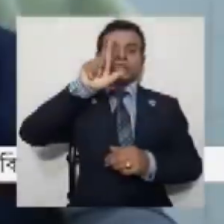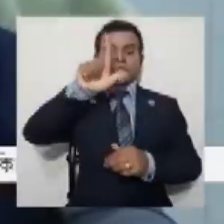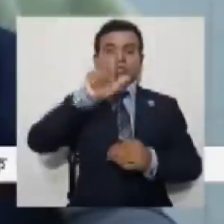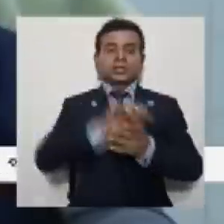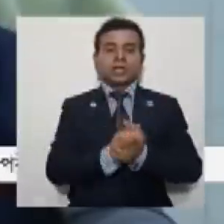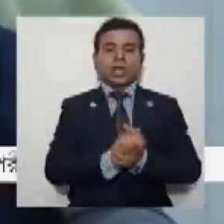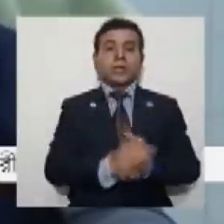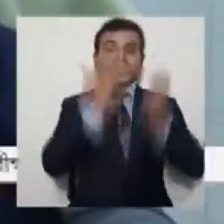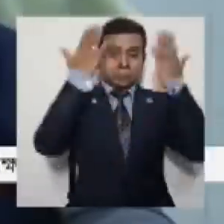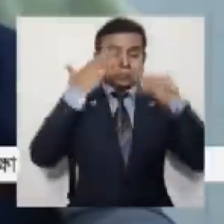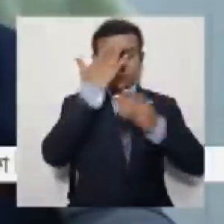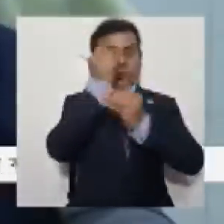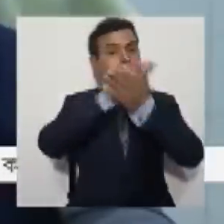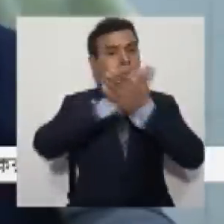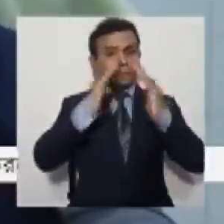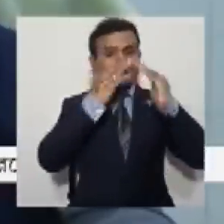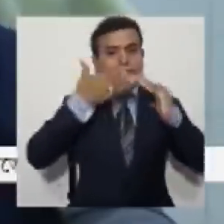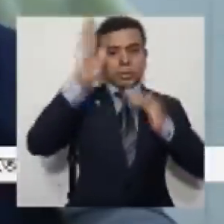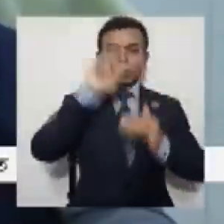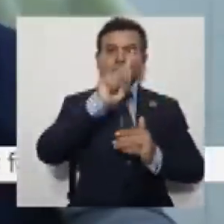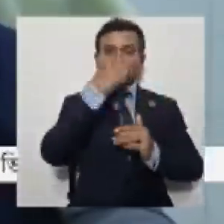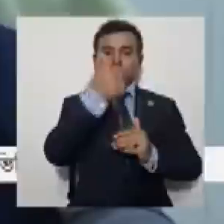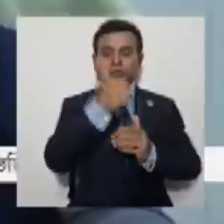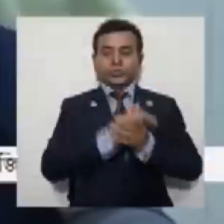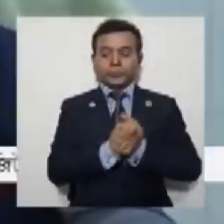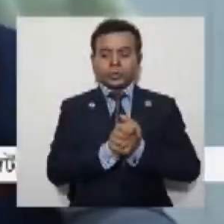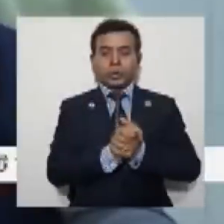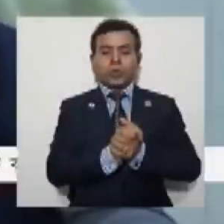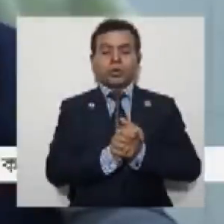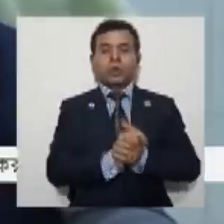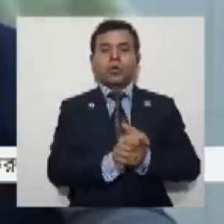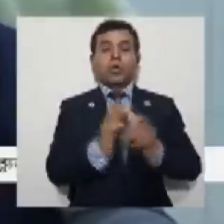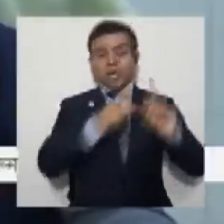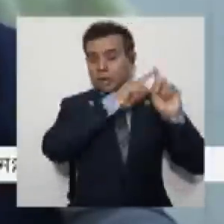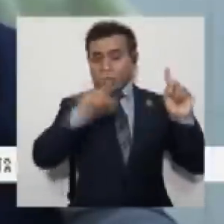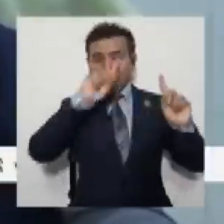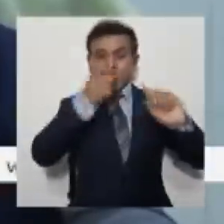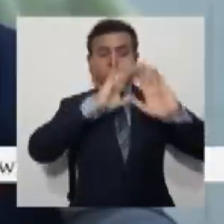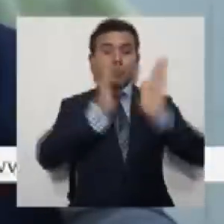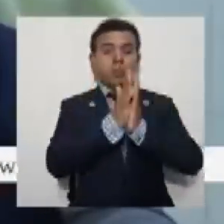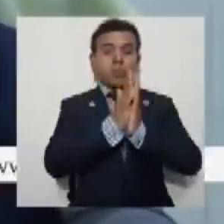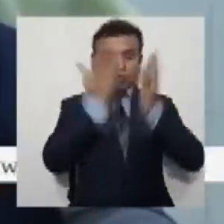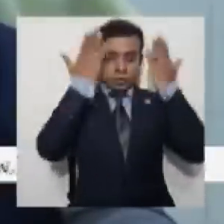মোট আরোগ্য লাভ করেছে 108 জন। সারা বিশ্বে